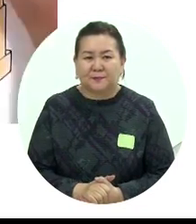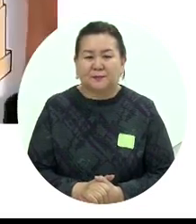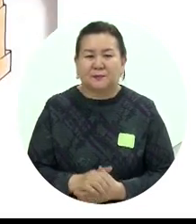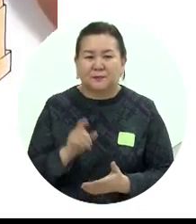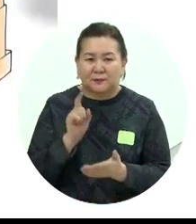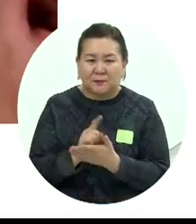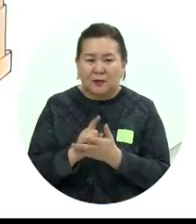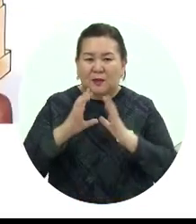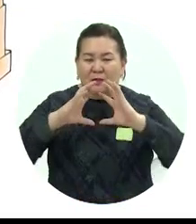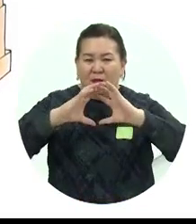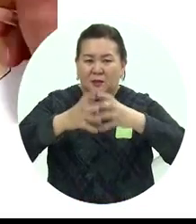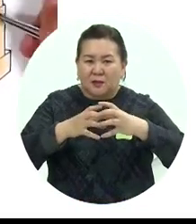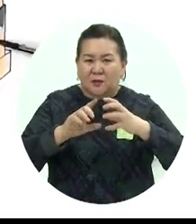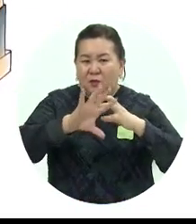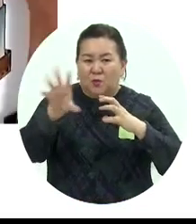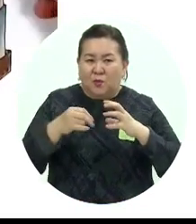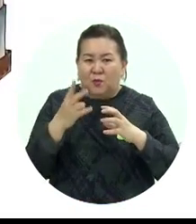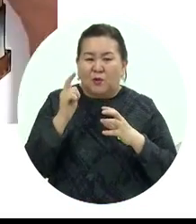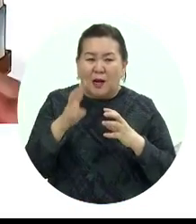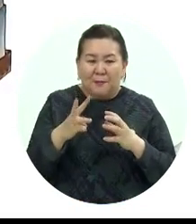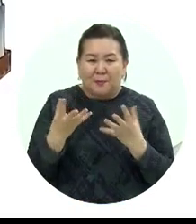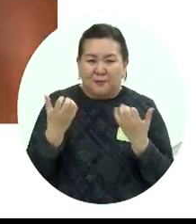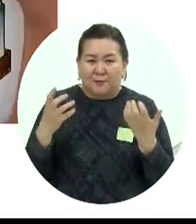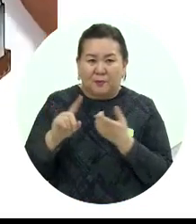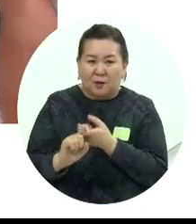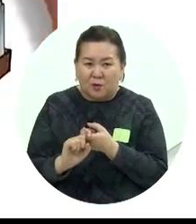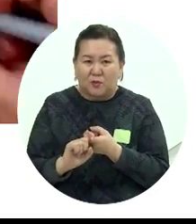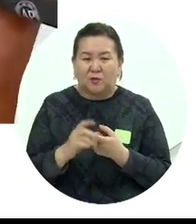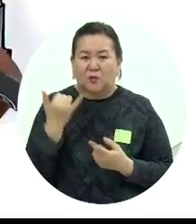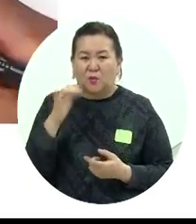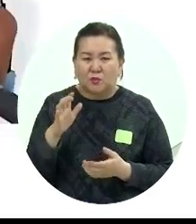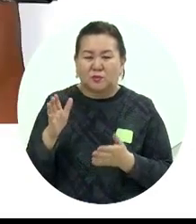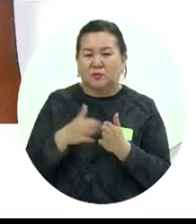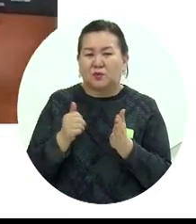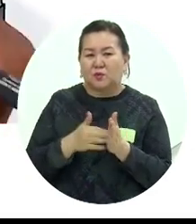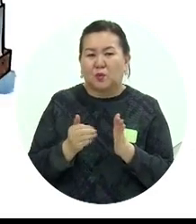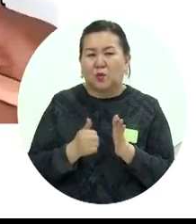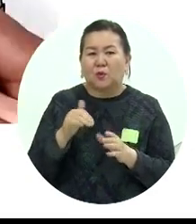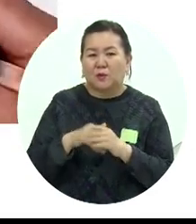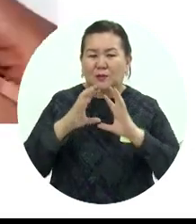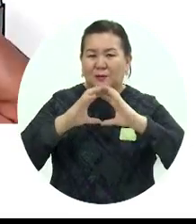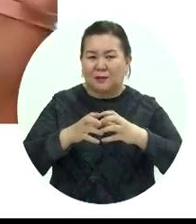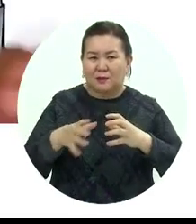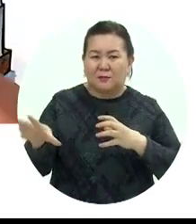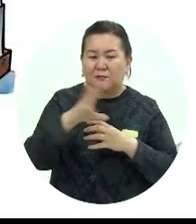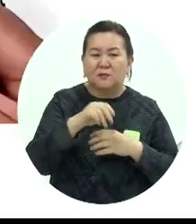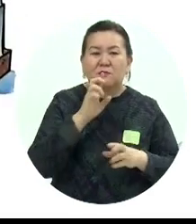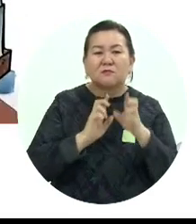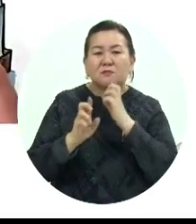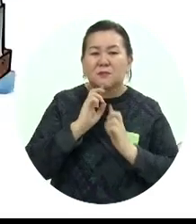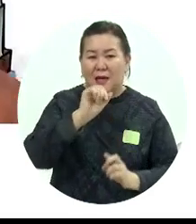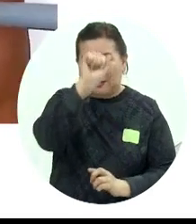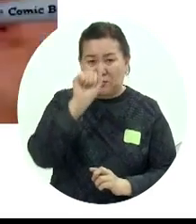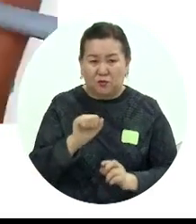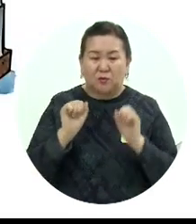За мөн дэлхийн хүн ам доктортой өсөж байгаатай холбогдуулаад усны хомсдол бол дэлхийн нийтийн тулгынцаа асуудал болж